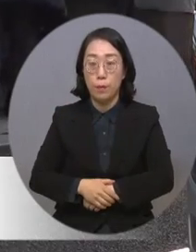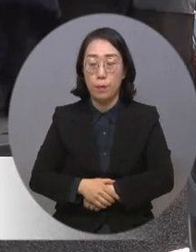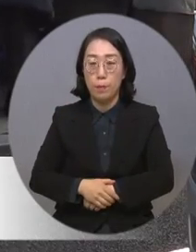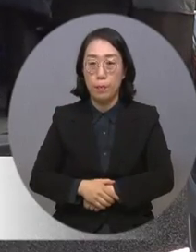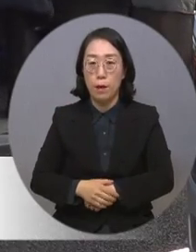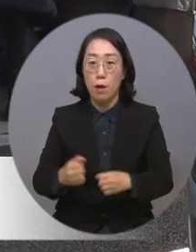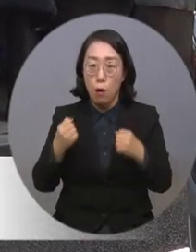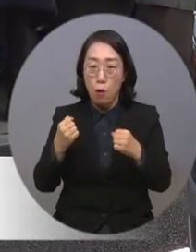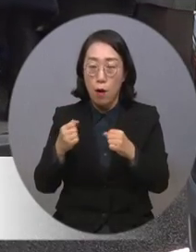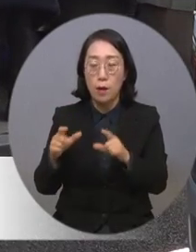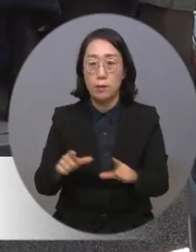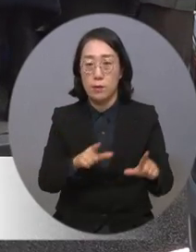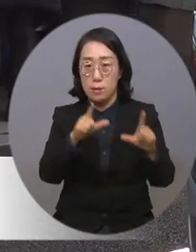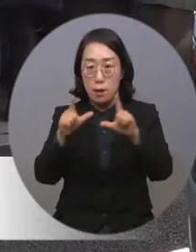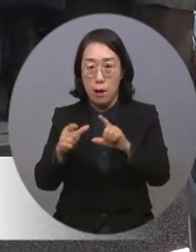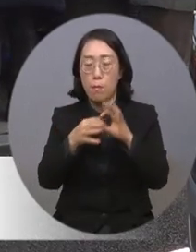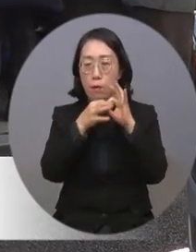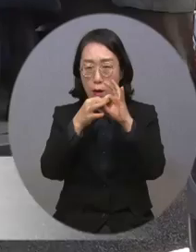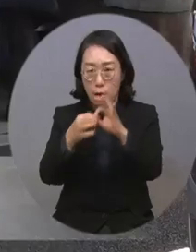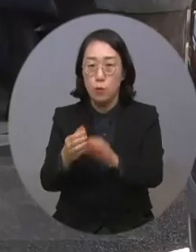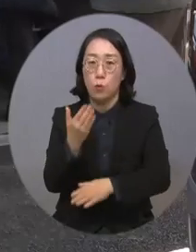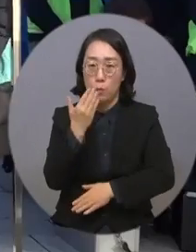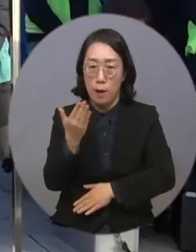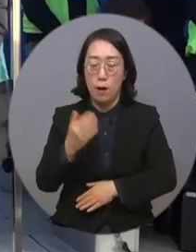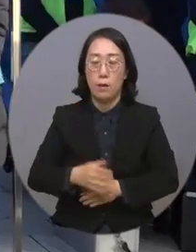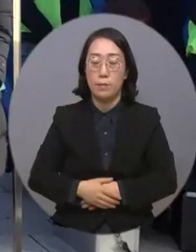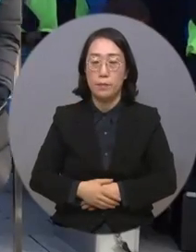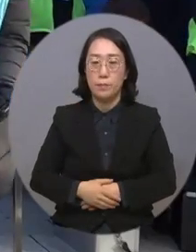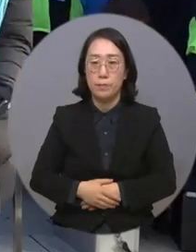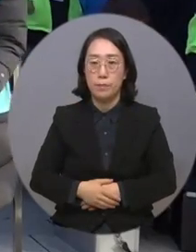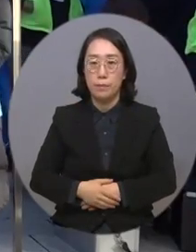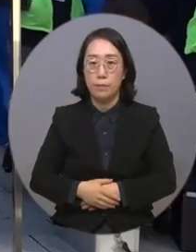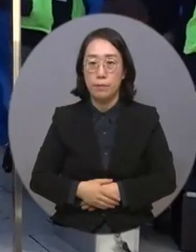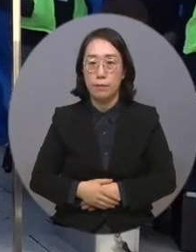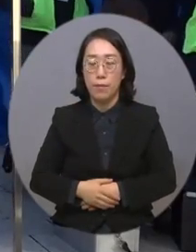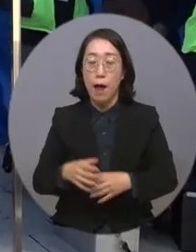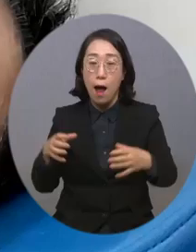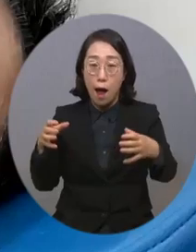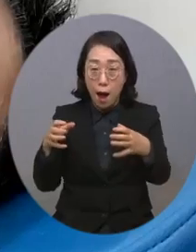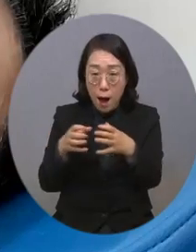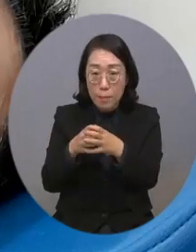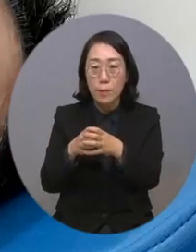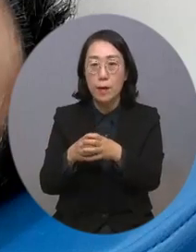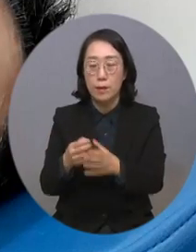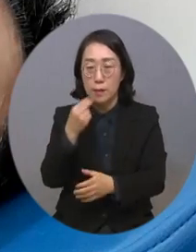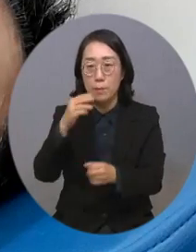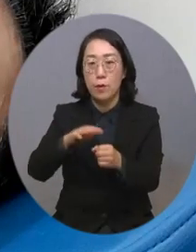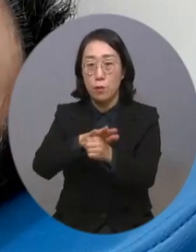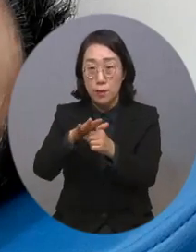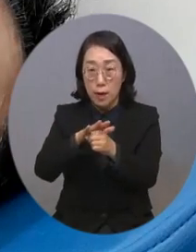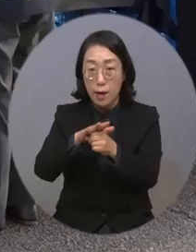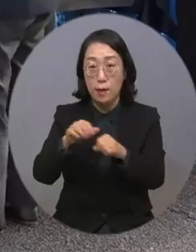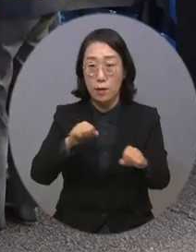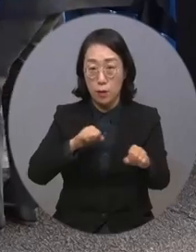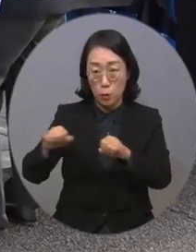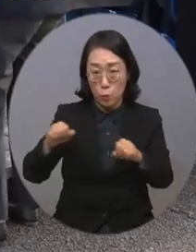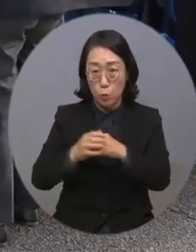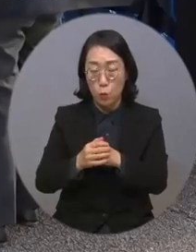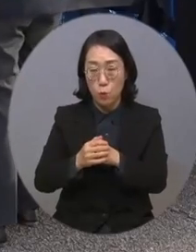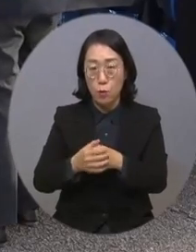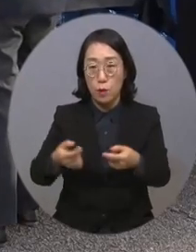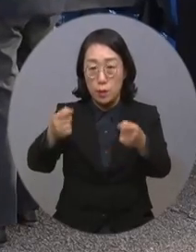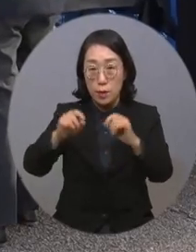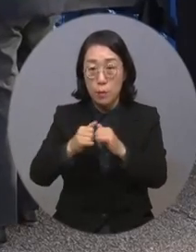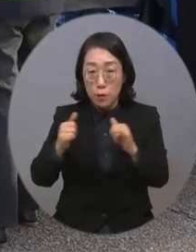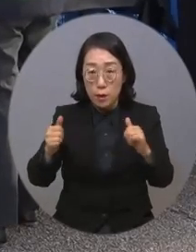치료한다면 건강한 삶을 지속적으로 유지할 것 같습니다. 민관이 함께 진행하는 생명사랑 실천. 참여한